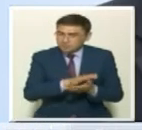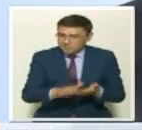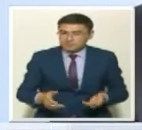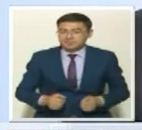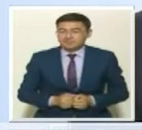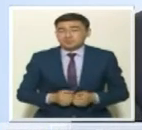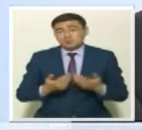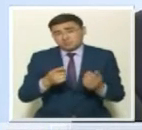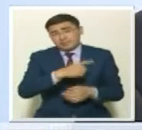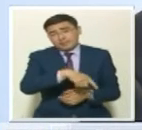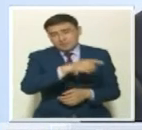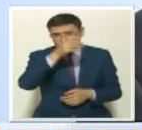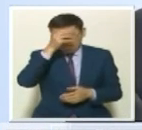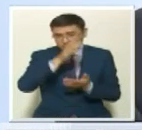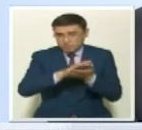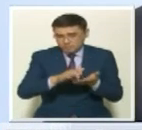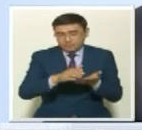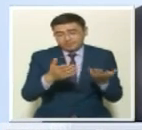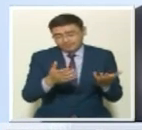осы облыстық конференцияға